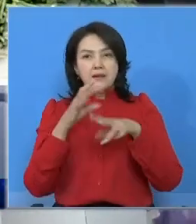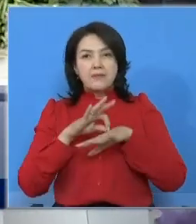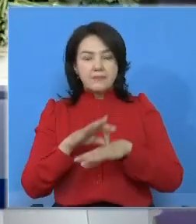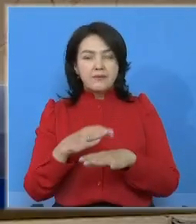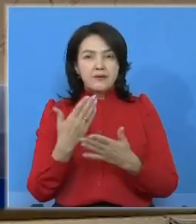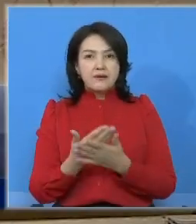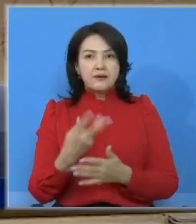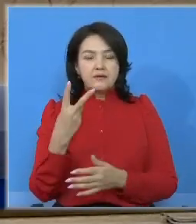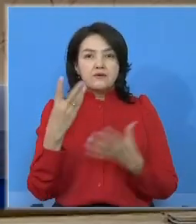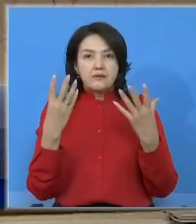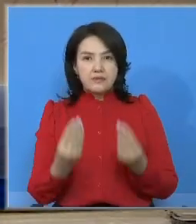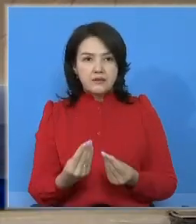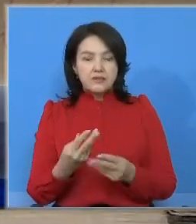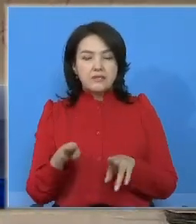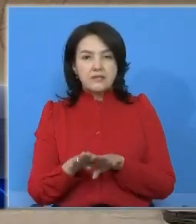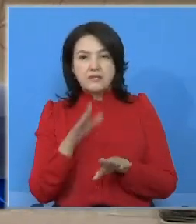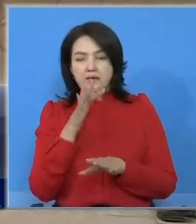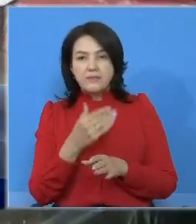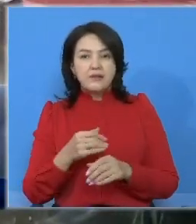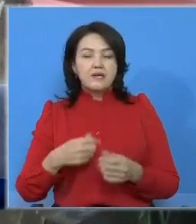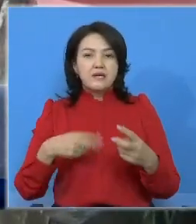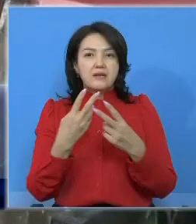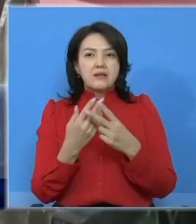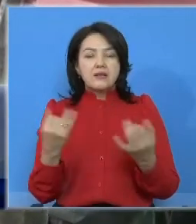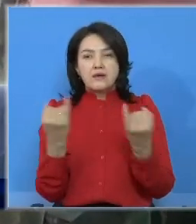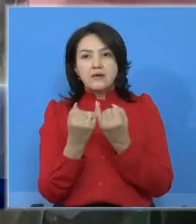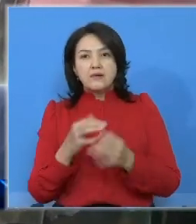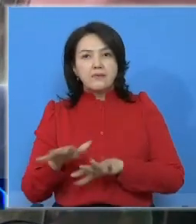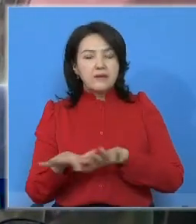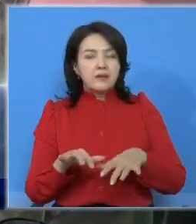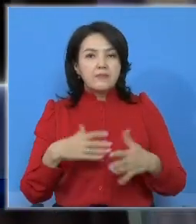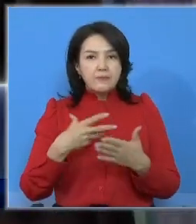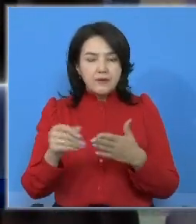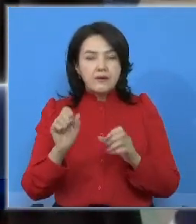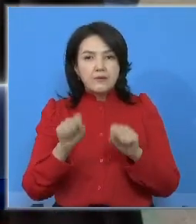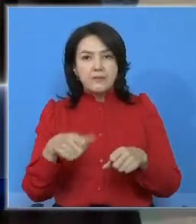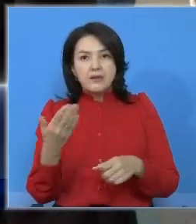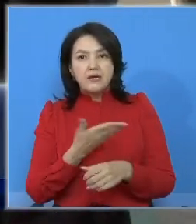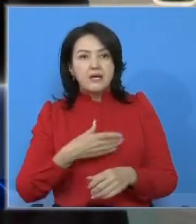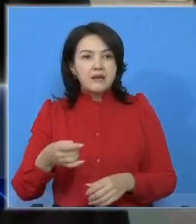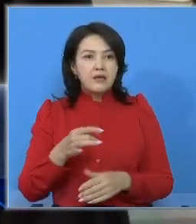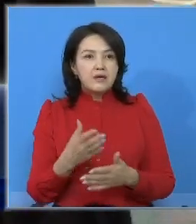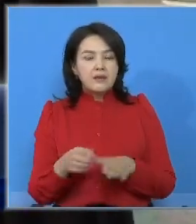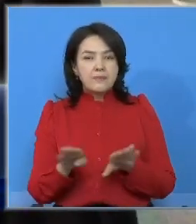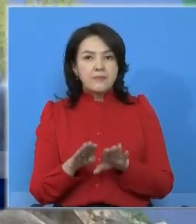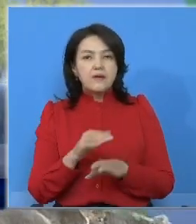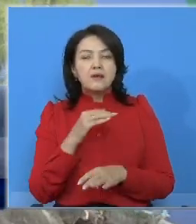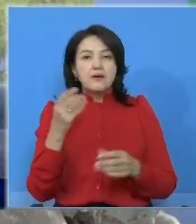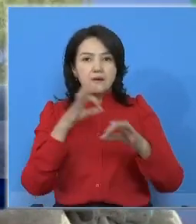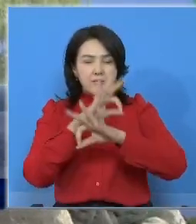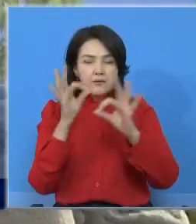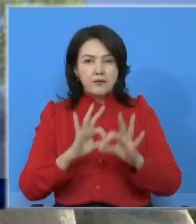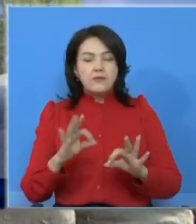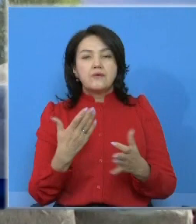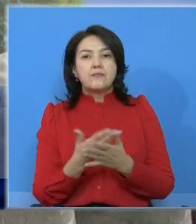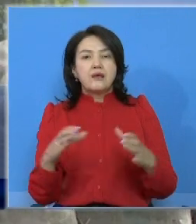проходила в течение 2 дней. За это время столичные гости мероприятия смогли не только приобрести продукцию нашего региона, но и оценить творческую